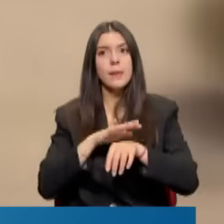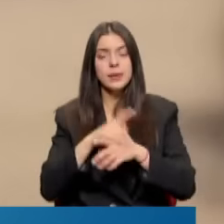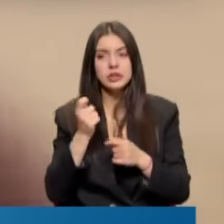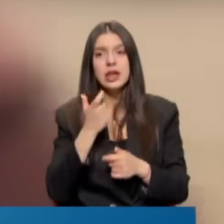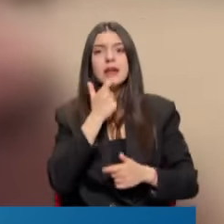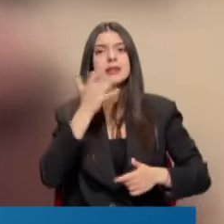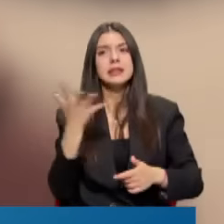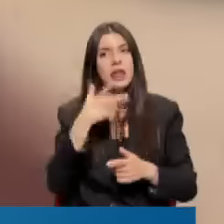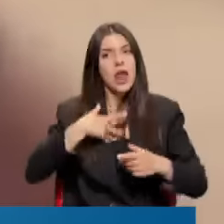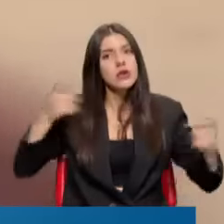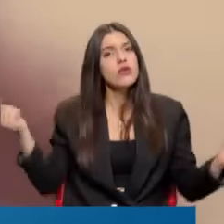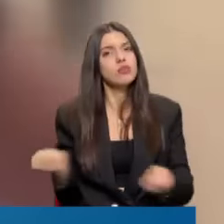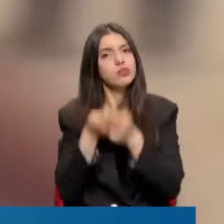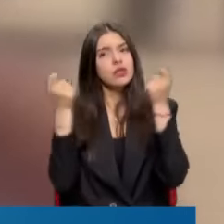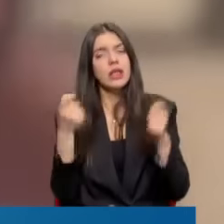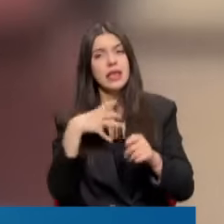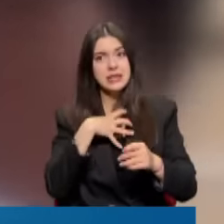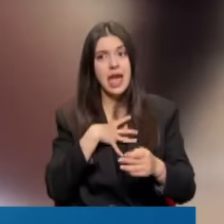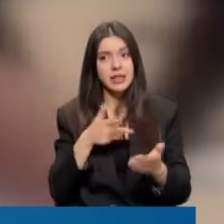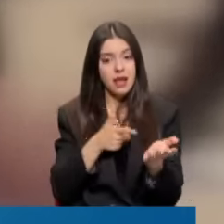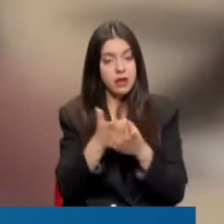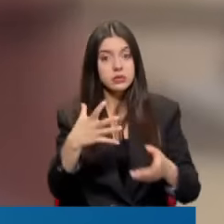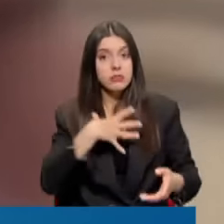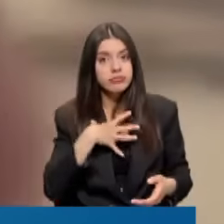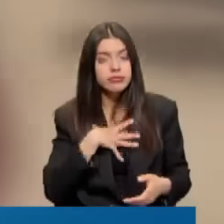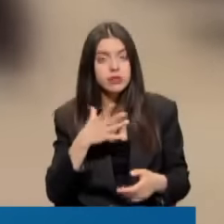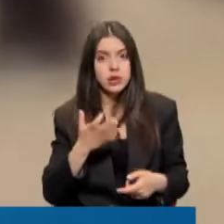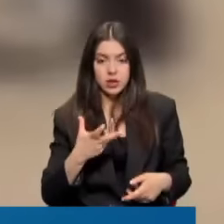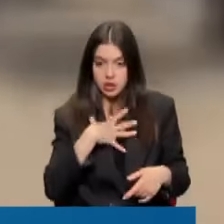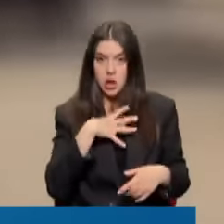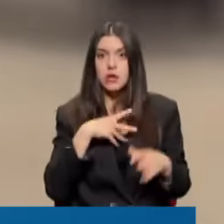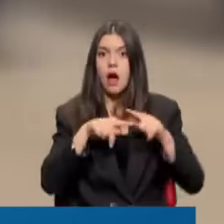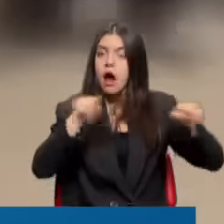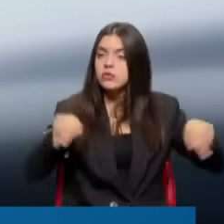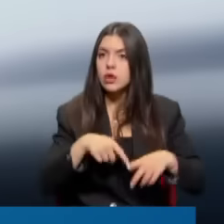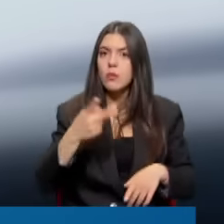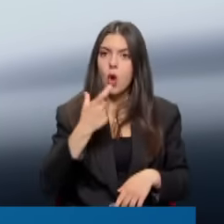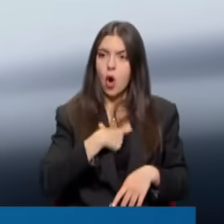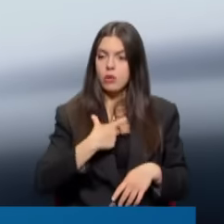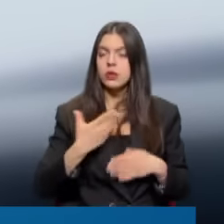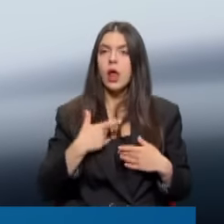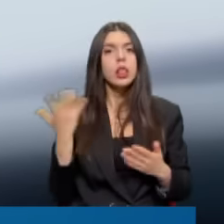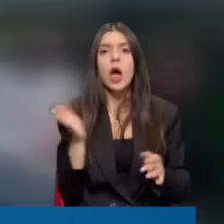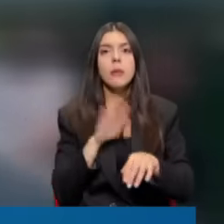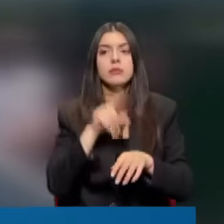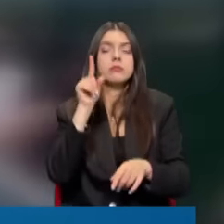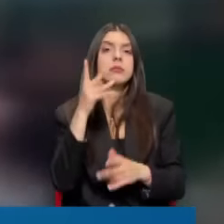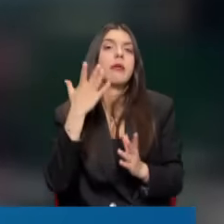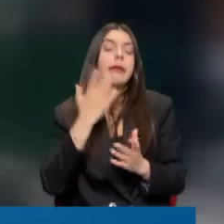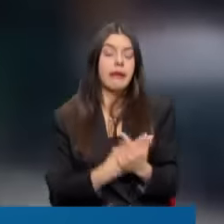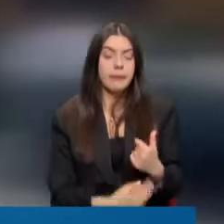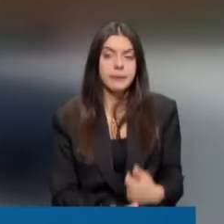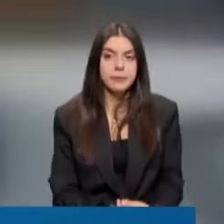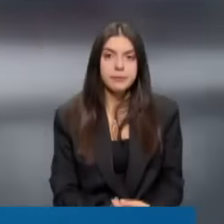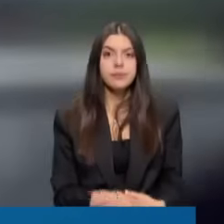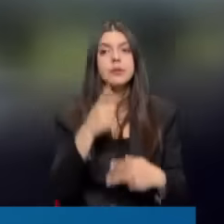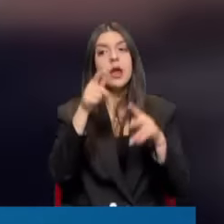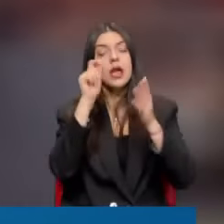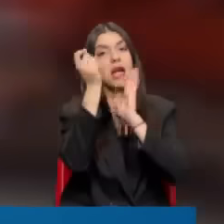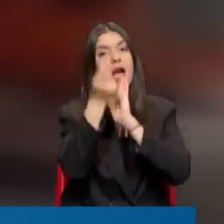yıllarca mücadele etti arazimiz kendi alanımız özel mülkümüz Valilik gerginliğin ardından yazılı açıklama